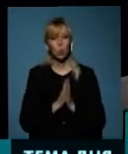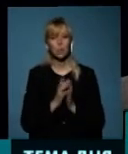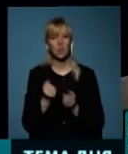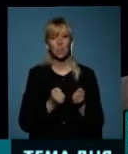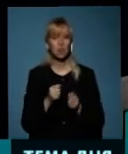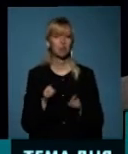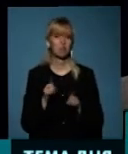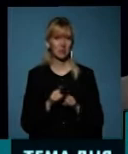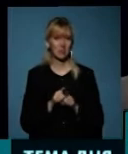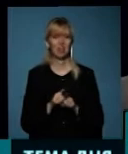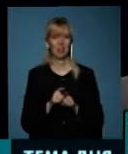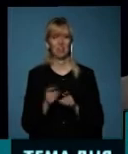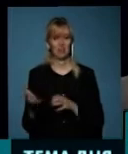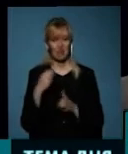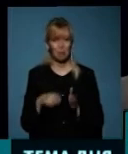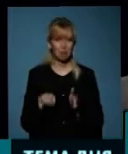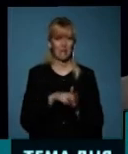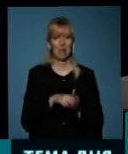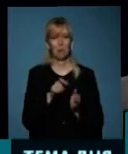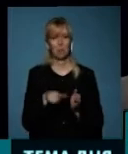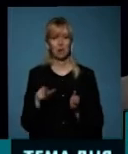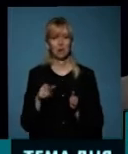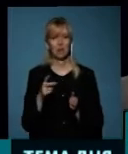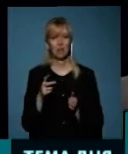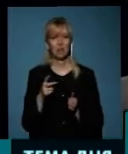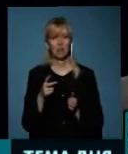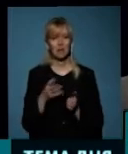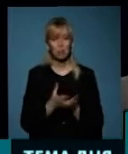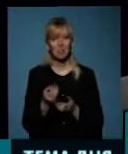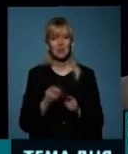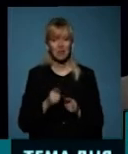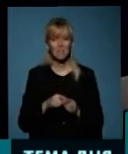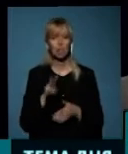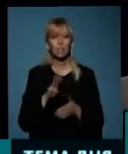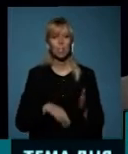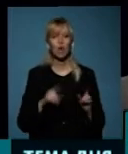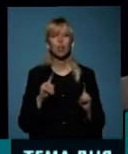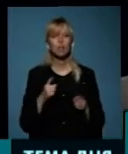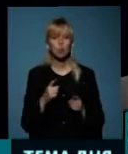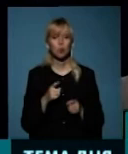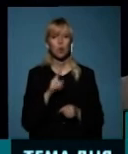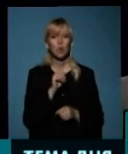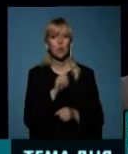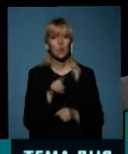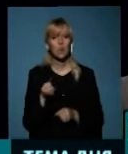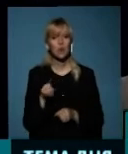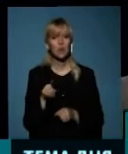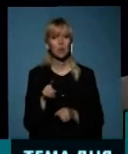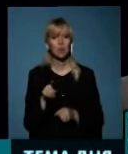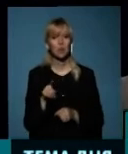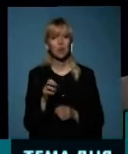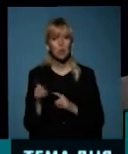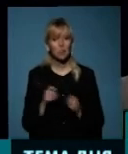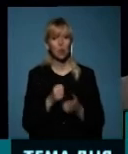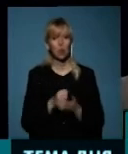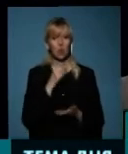водій все рівно бере пасажирів і сплатив за це штраф. Чому, власне, ви їх, не, знову ж таки, не притягуєте